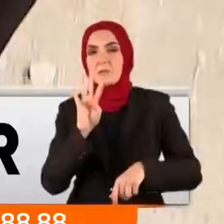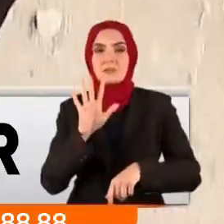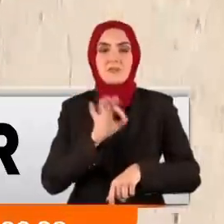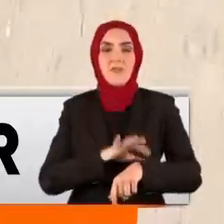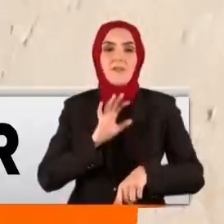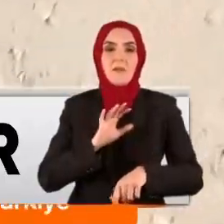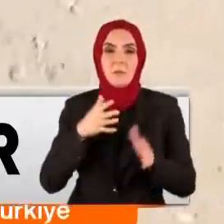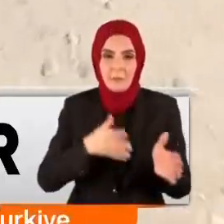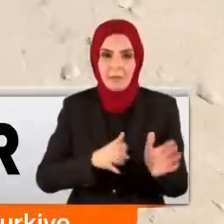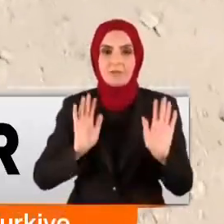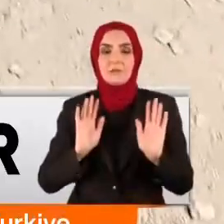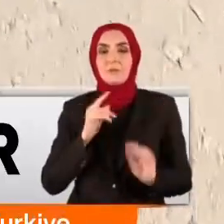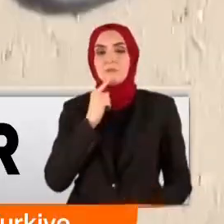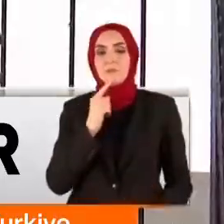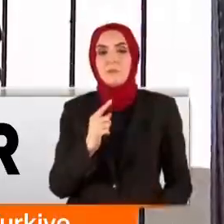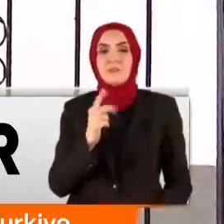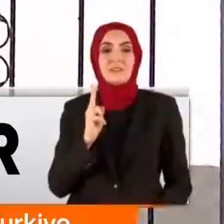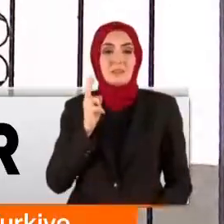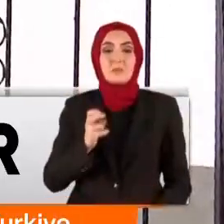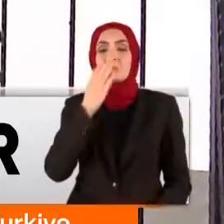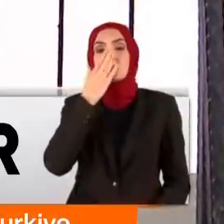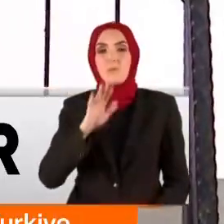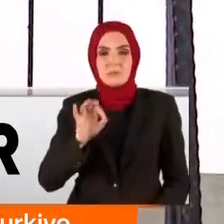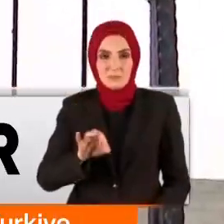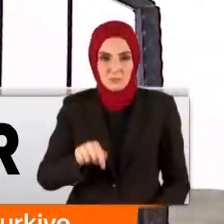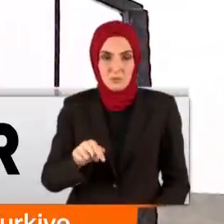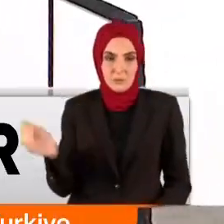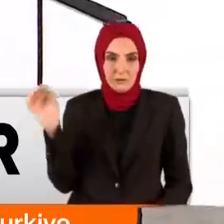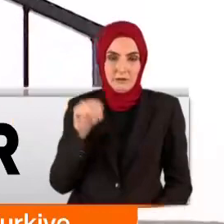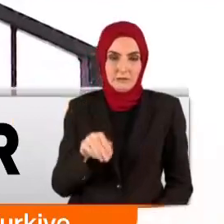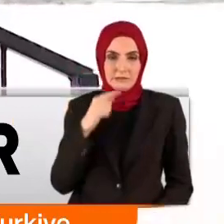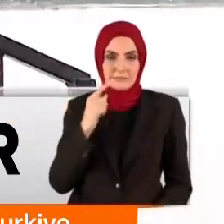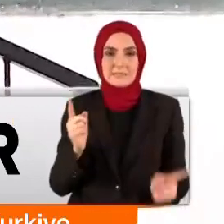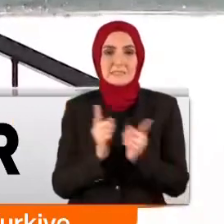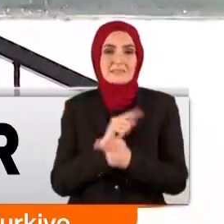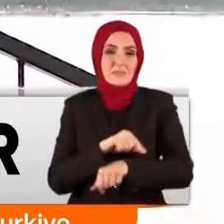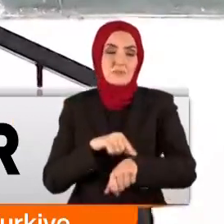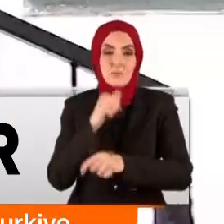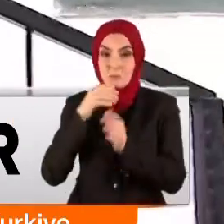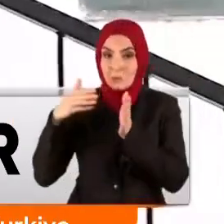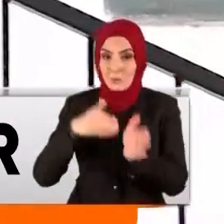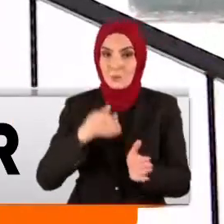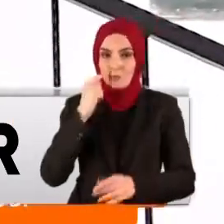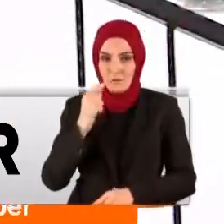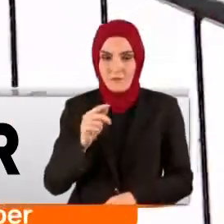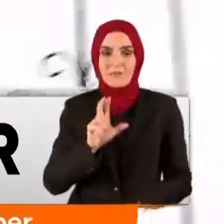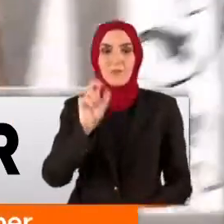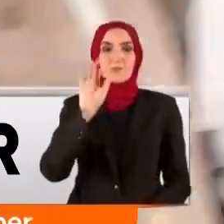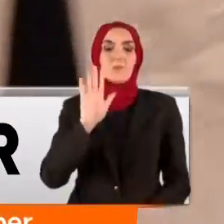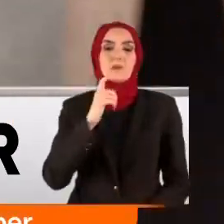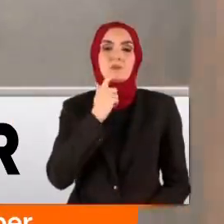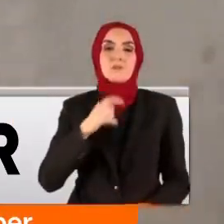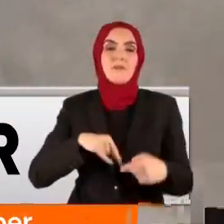Daha 2 gündür hiç gelmiyordu, bugün geldi. Kısa süreliğine de olsa su aktı. 75 yaşındaki Hatice Balçık evinin önünde